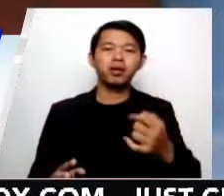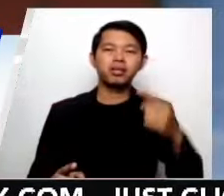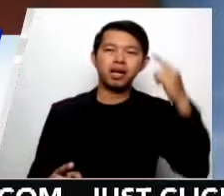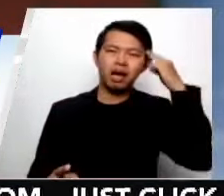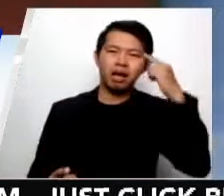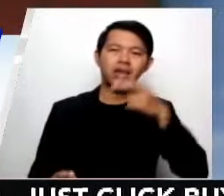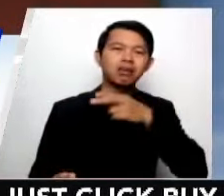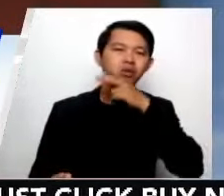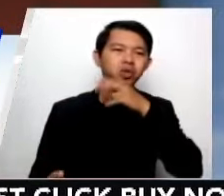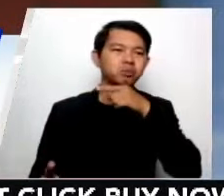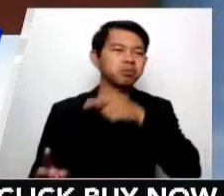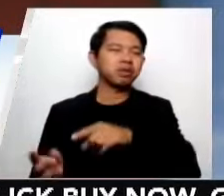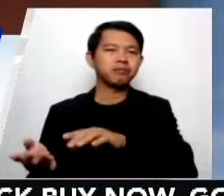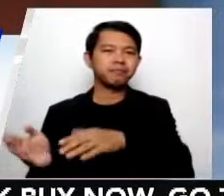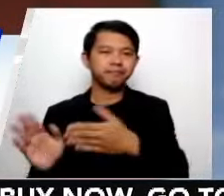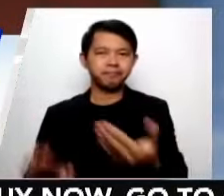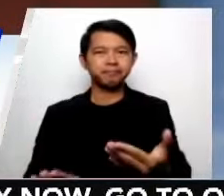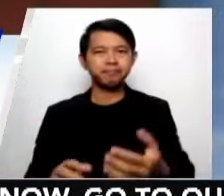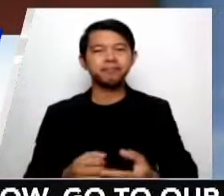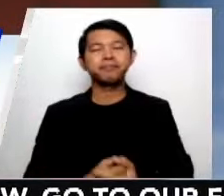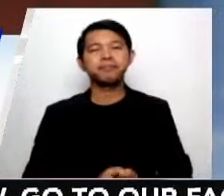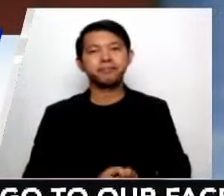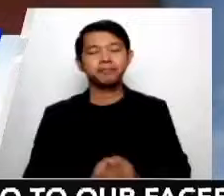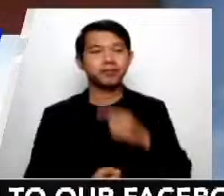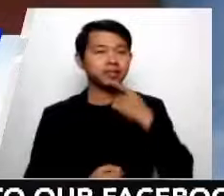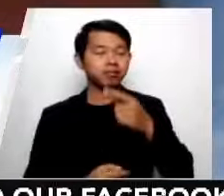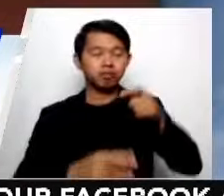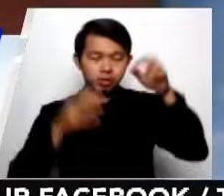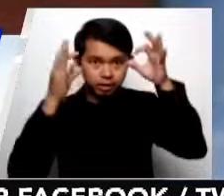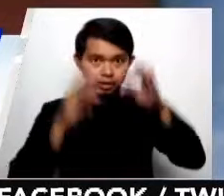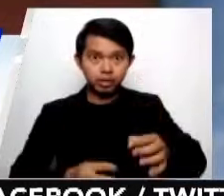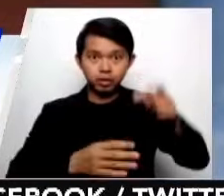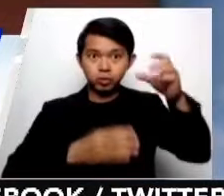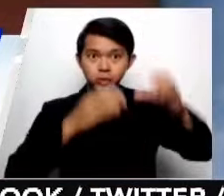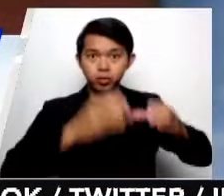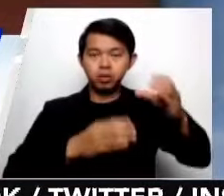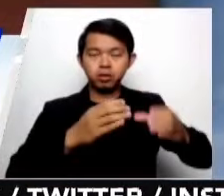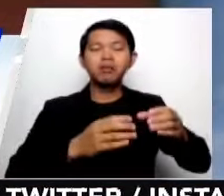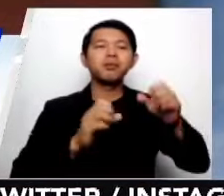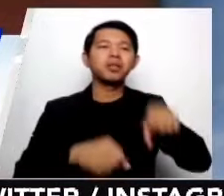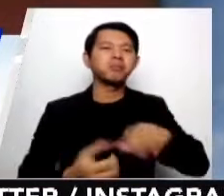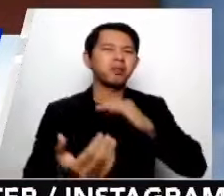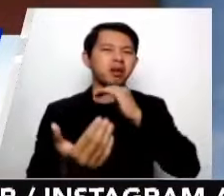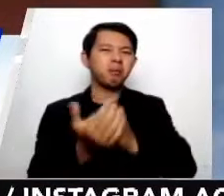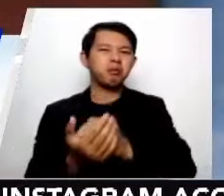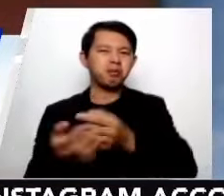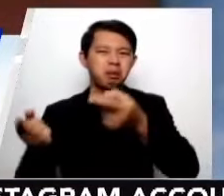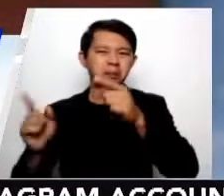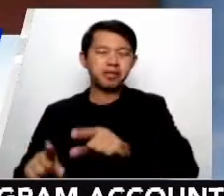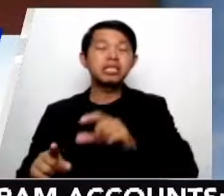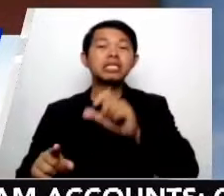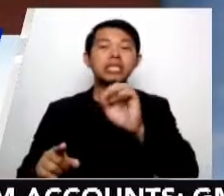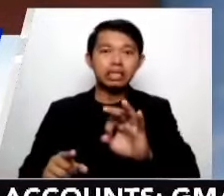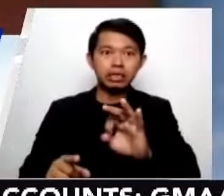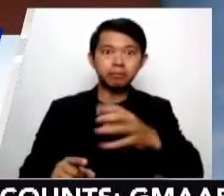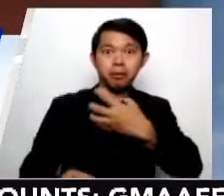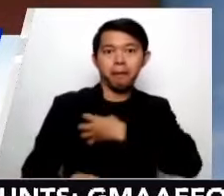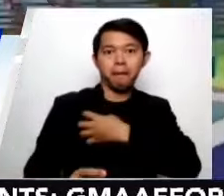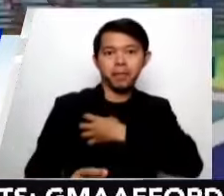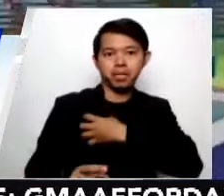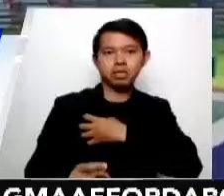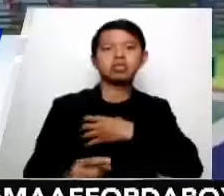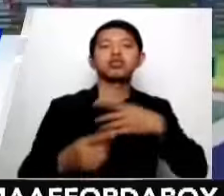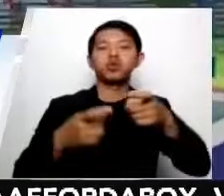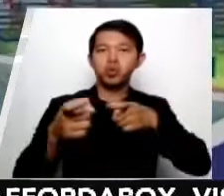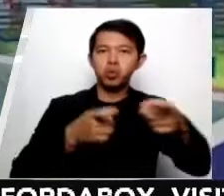Sa desisyon ng korte, sinabi nito na naiwasan daw sana ang nangyaring trahedya kay Jemboy kung naghunos-dili lamang ang mga pulis.